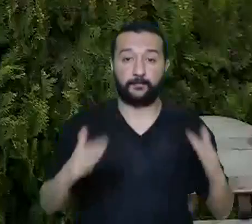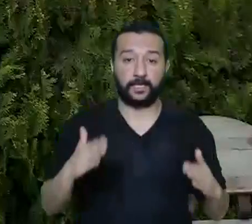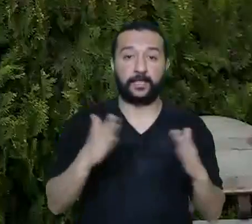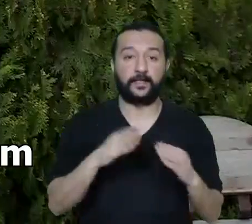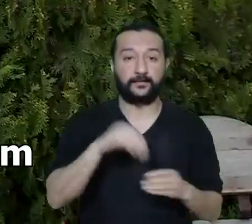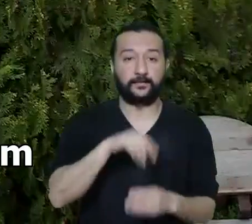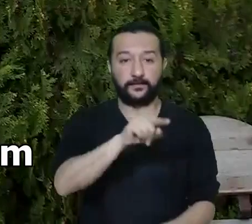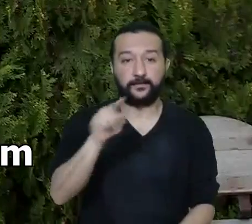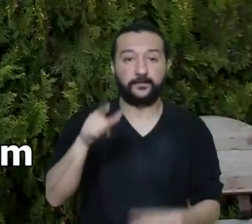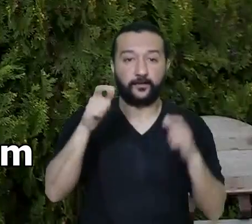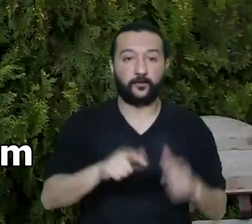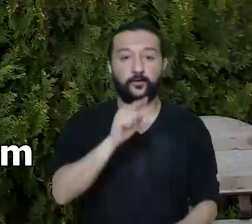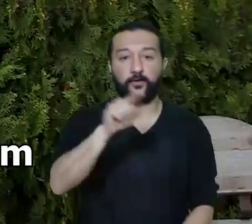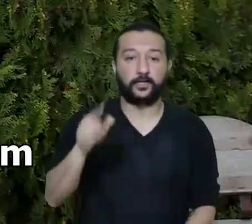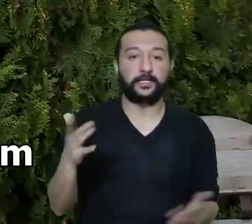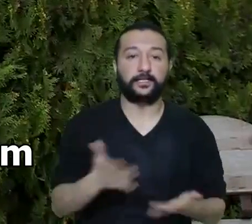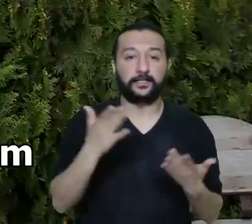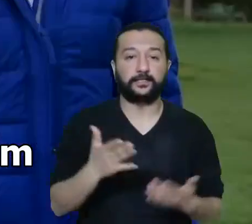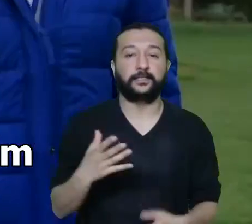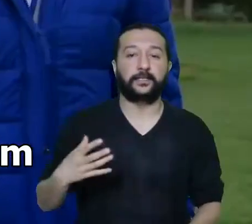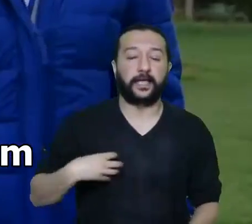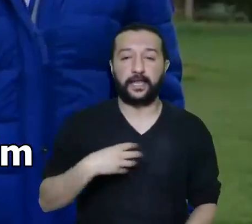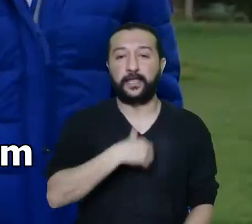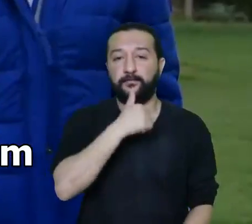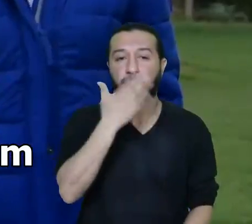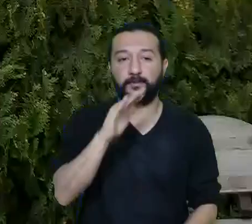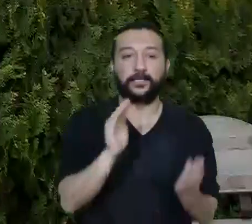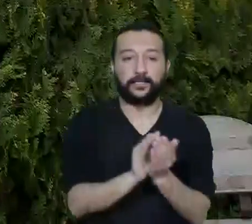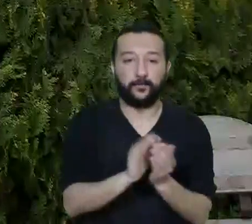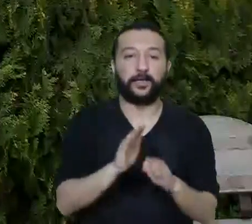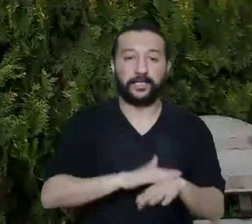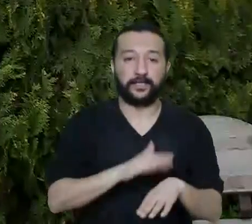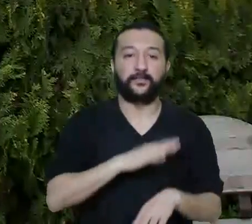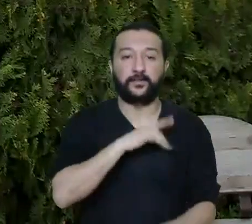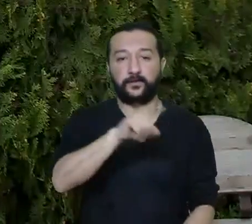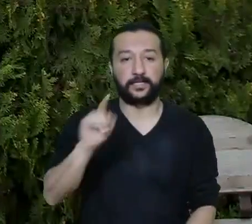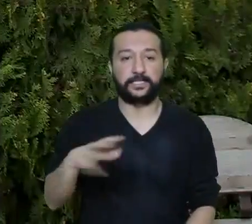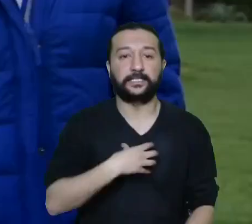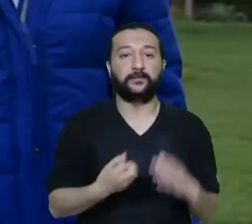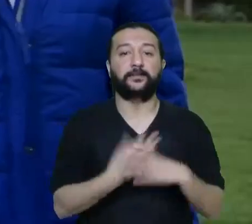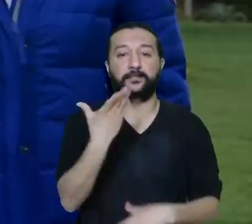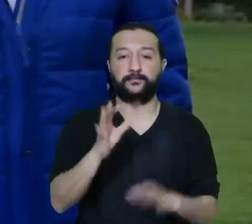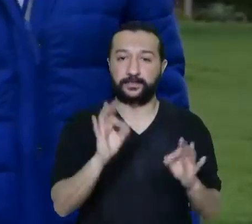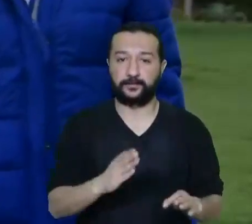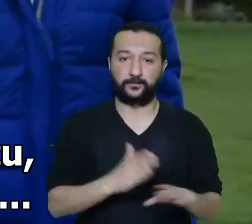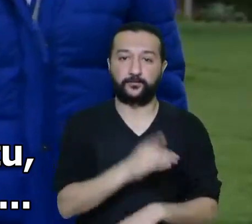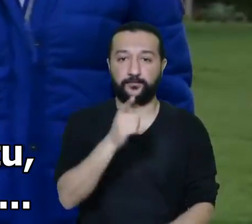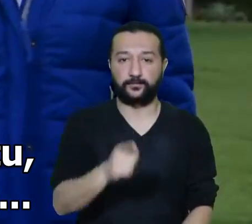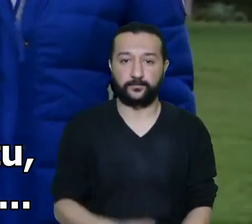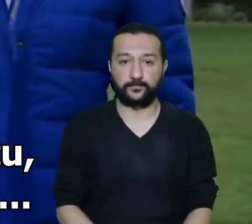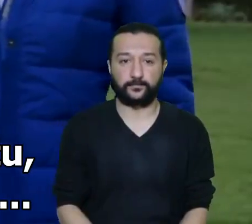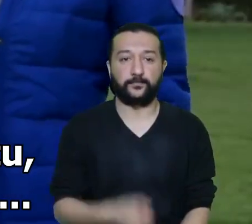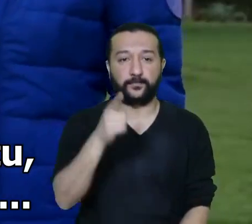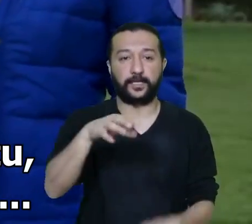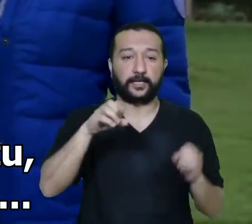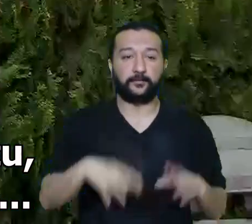barınaklarda, oralarda nice öksüz yetim kediler, kopaklar var. Onları sahiplenelim. Kesinlikle.